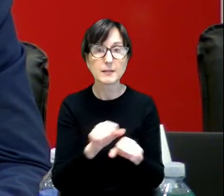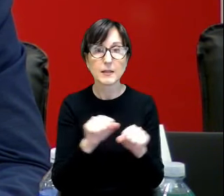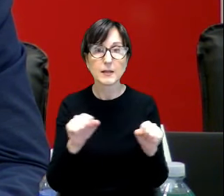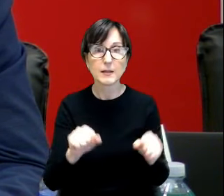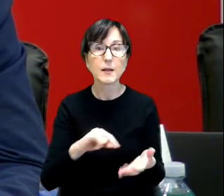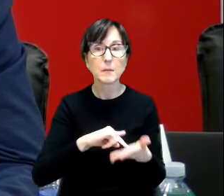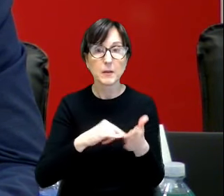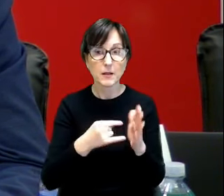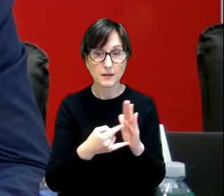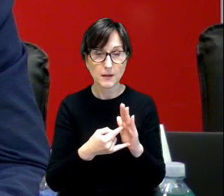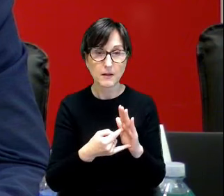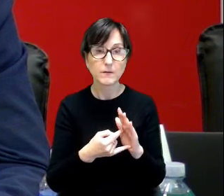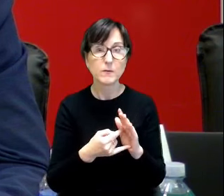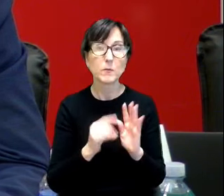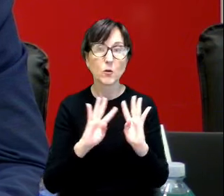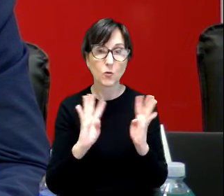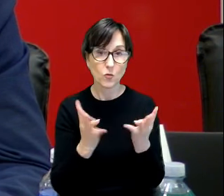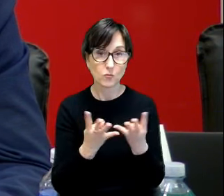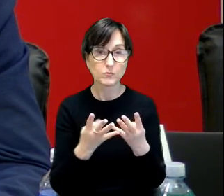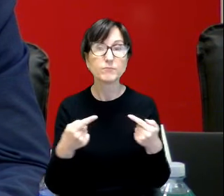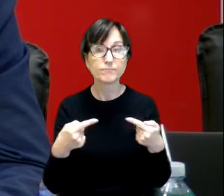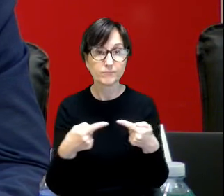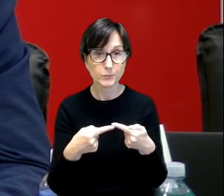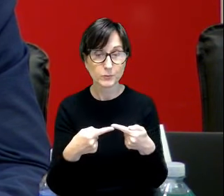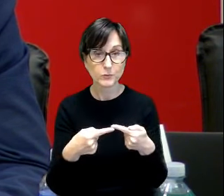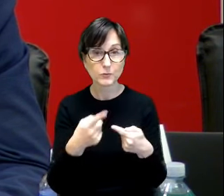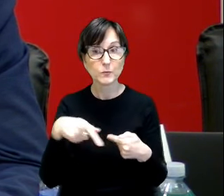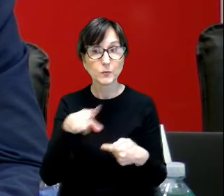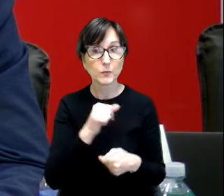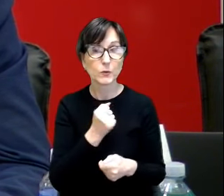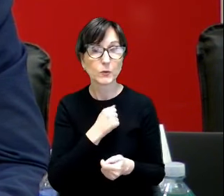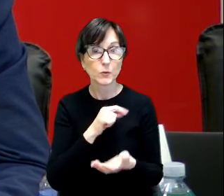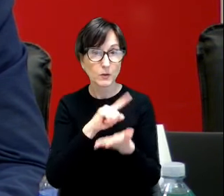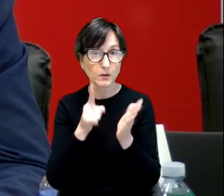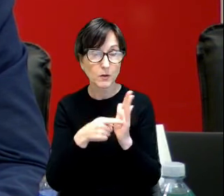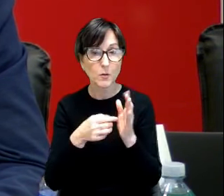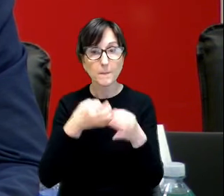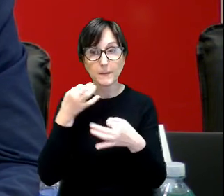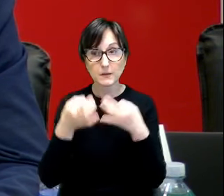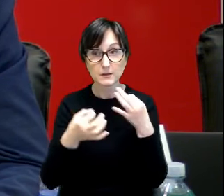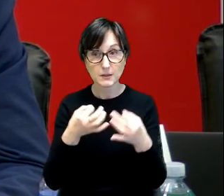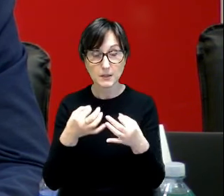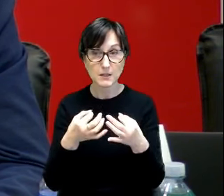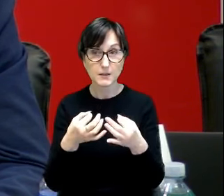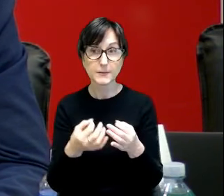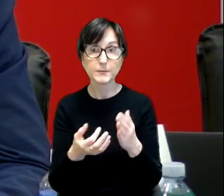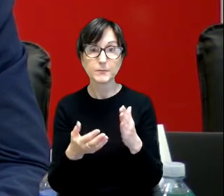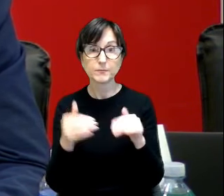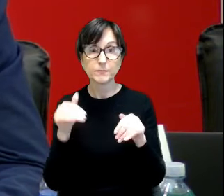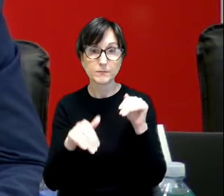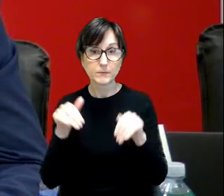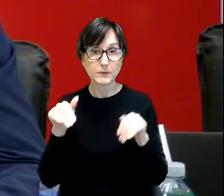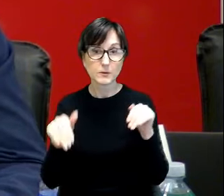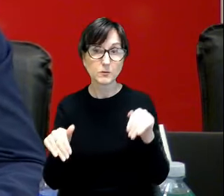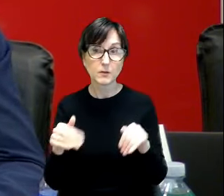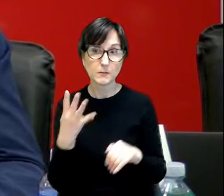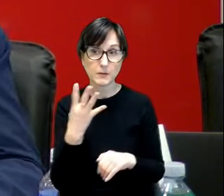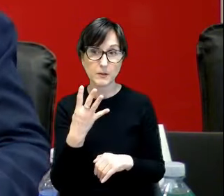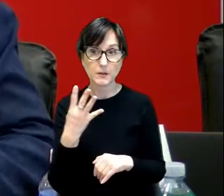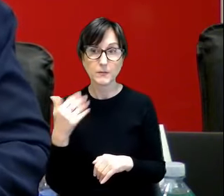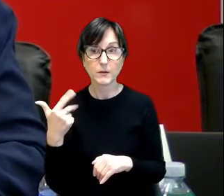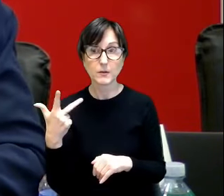komitete ir jam pritarta ar būtų klausimų pasisakymo kviečiu balsuoti 43 klausimas